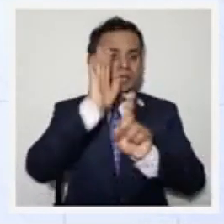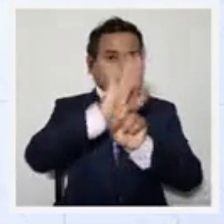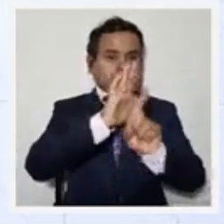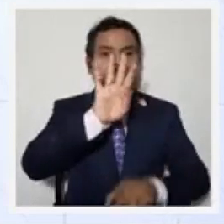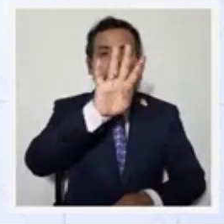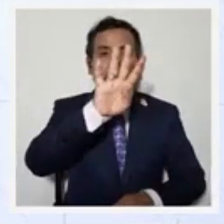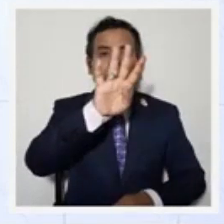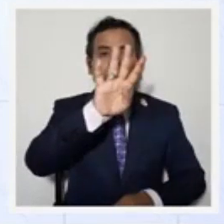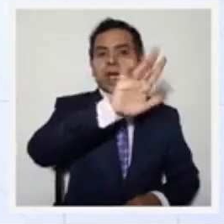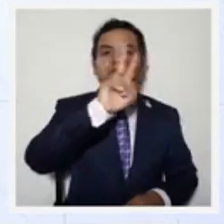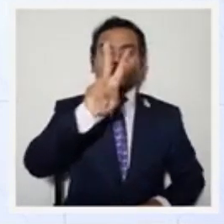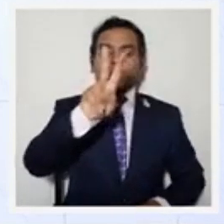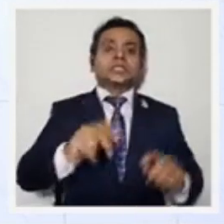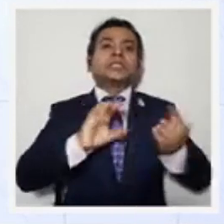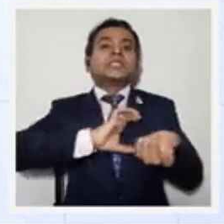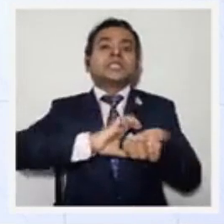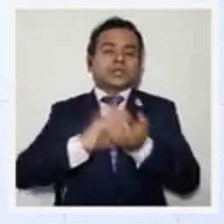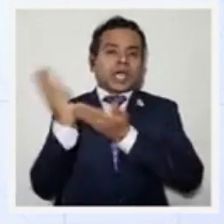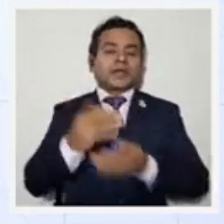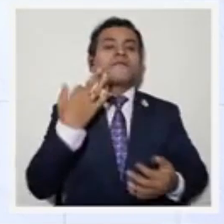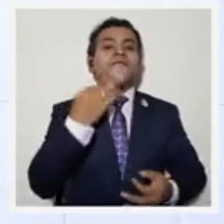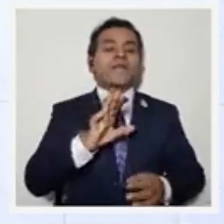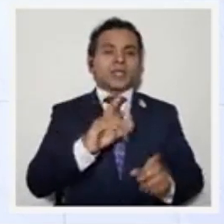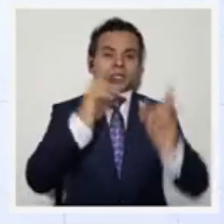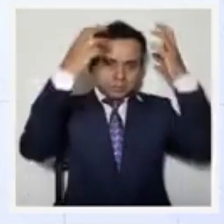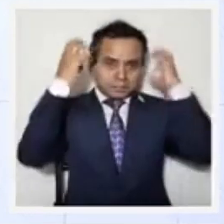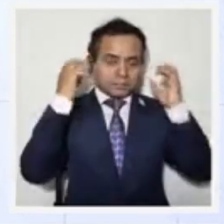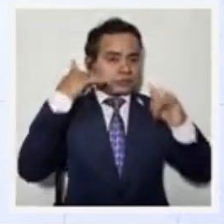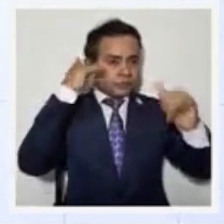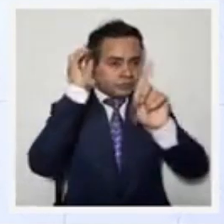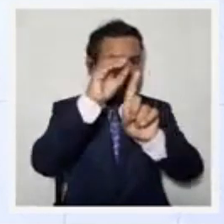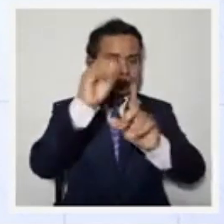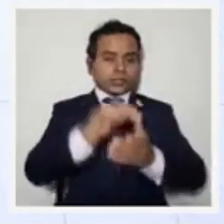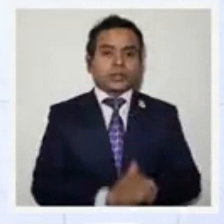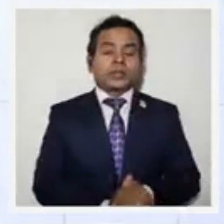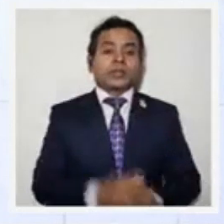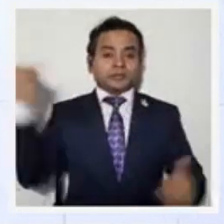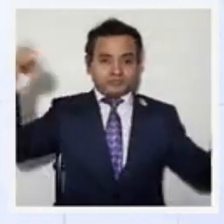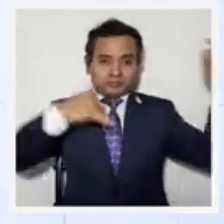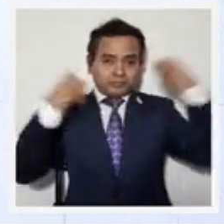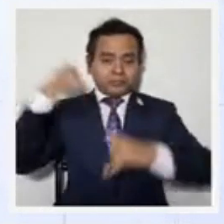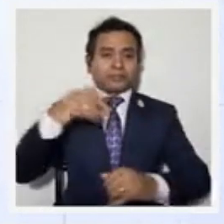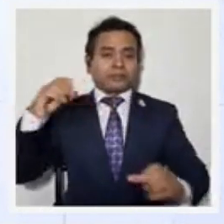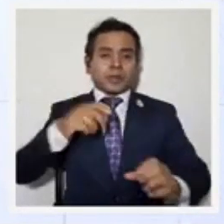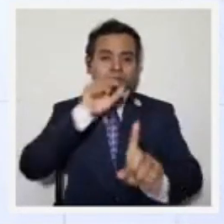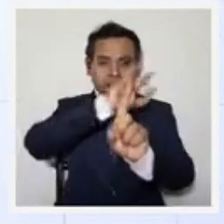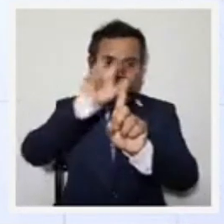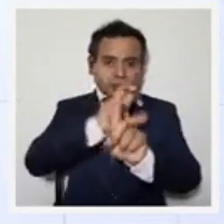চিকিৎসক 15,660 জন এবং স্বেচ্ছাভিত্তিতে চিকিৎসা সেবা দিচ্ছেন 4,052 জন